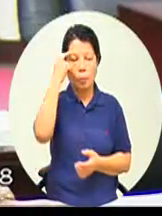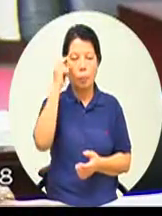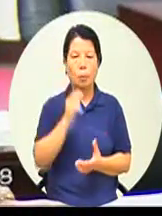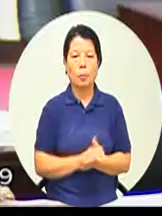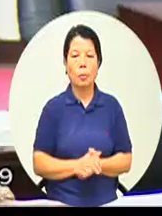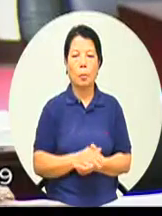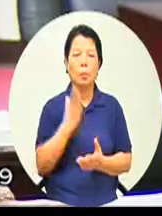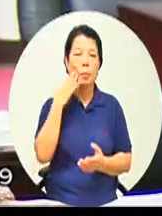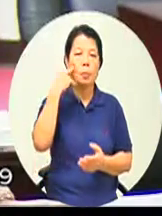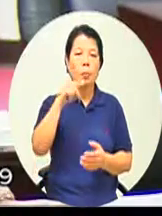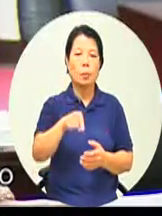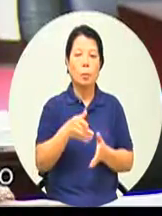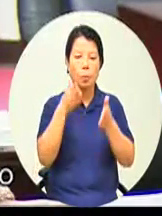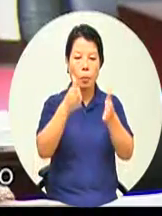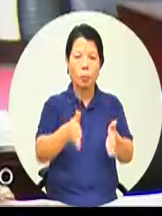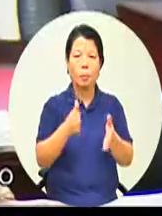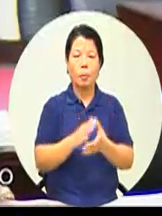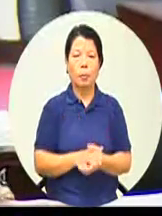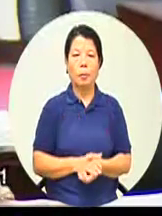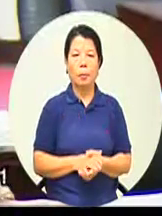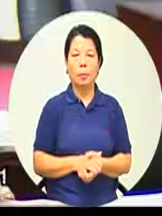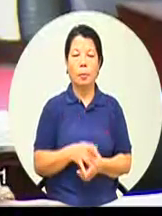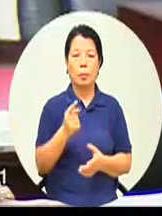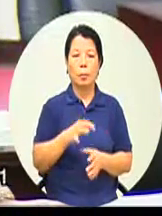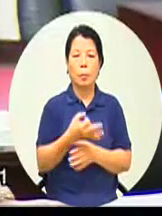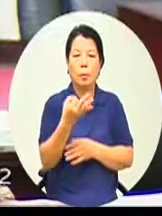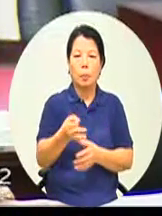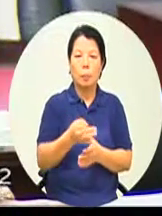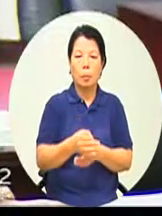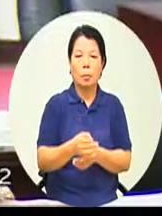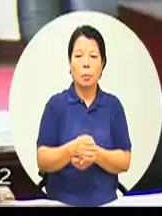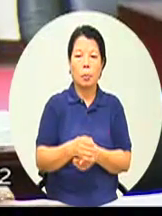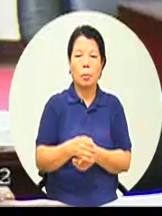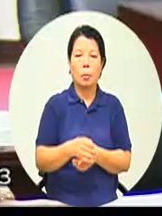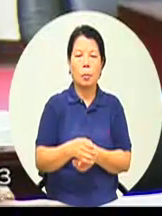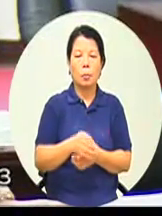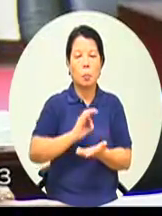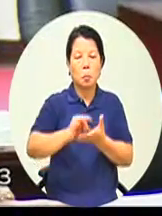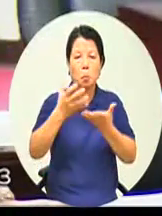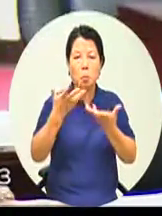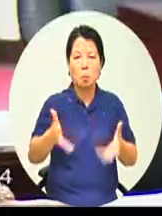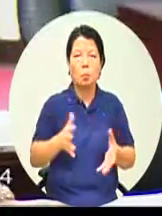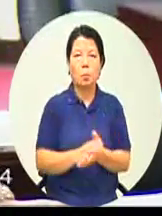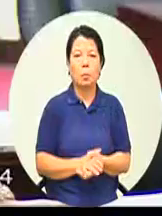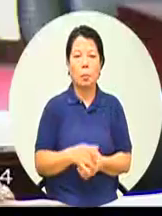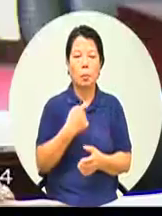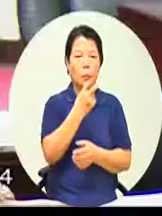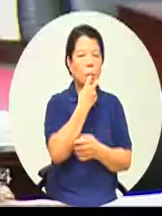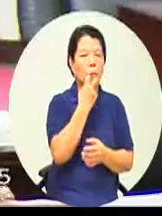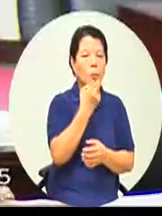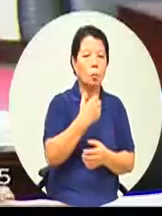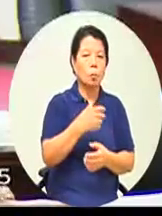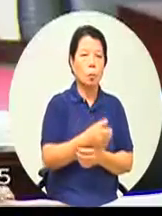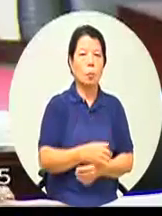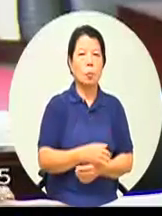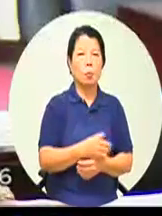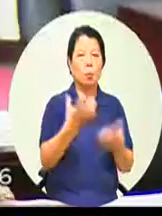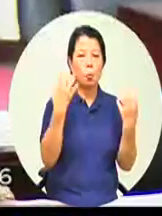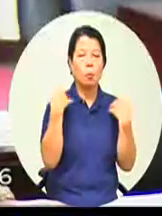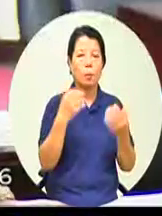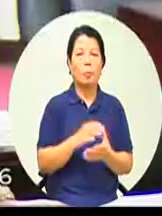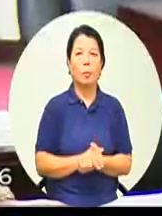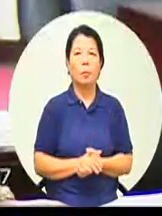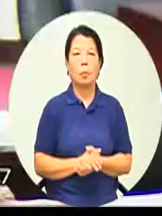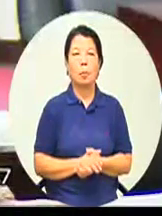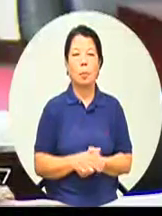如果我们在这个部分经费的庞大虽然说中央来负担，不过就是说